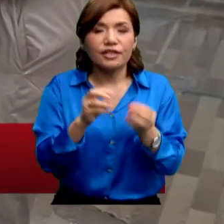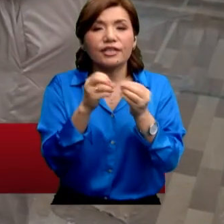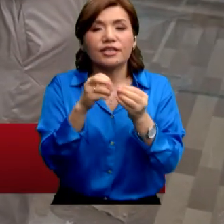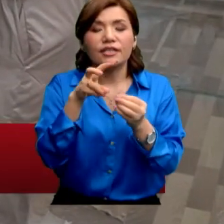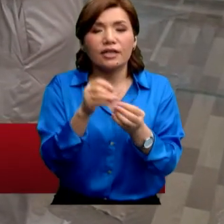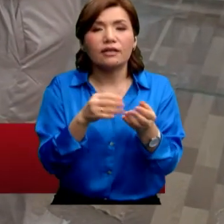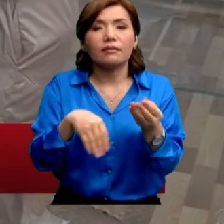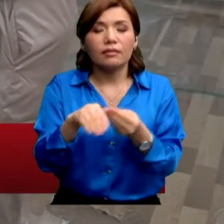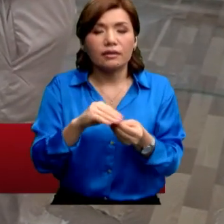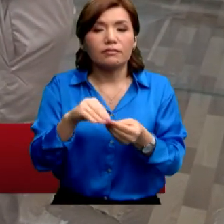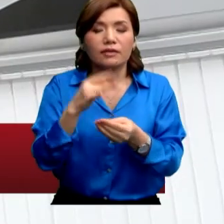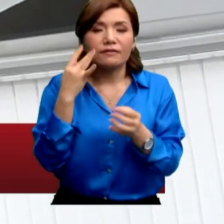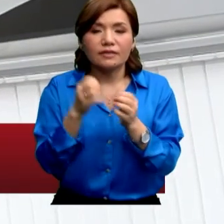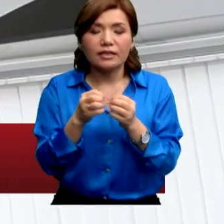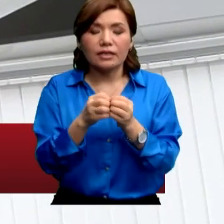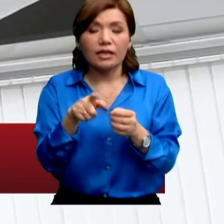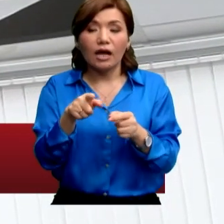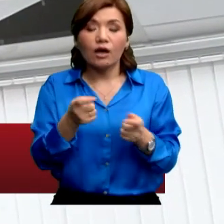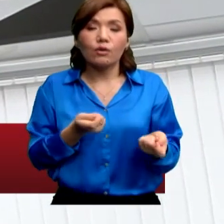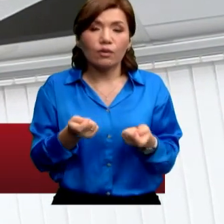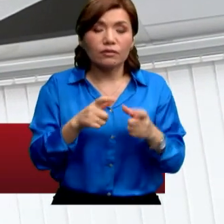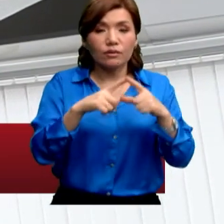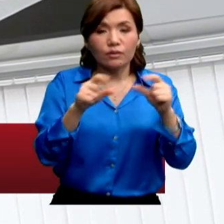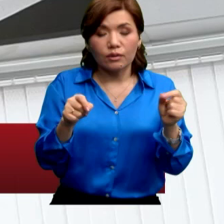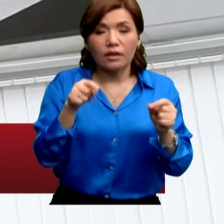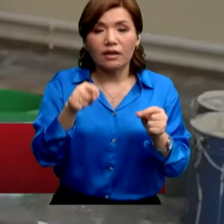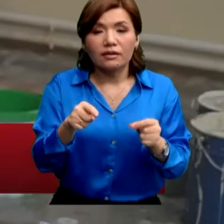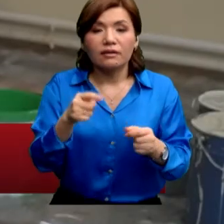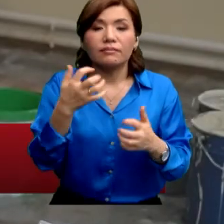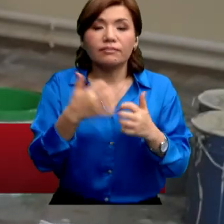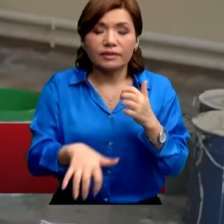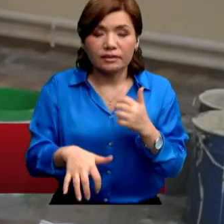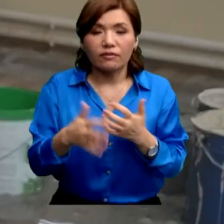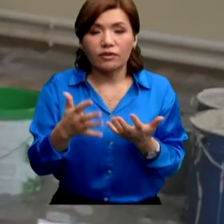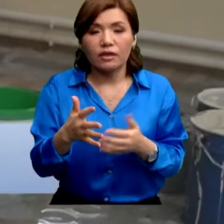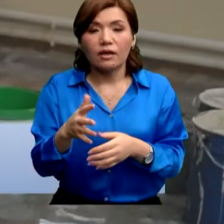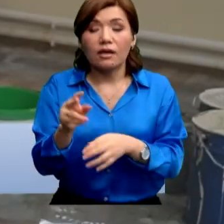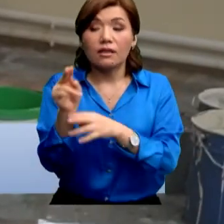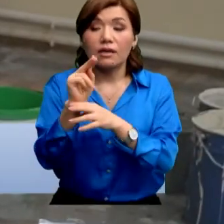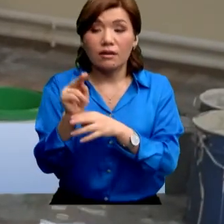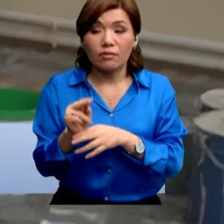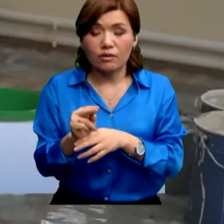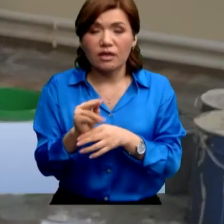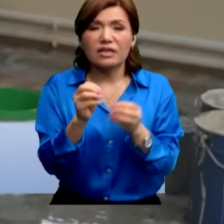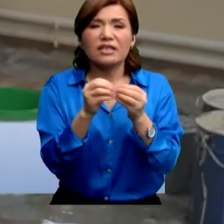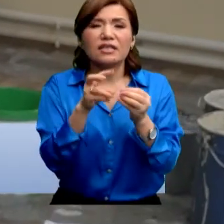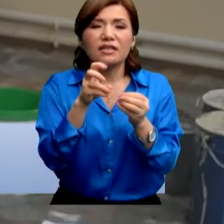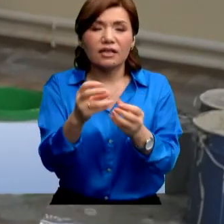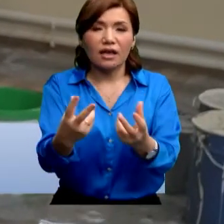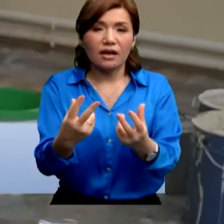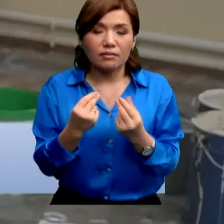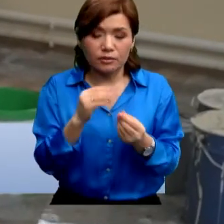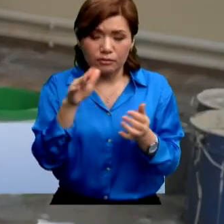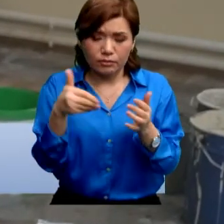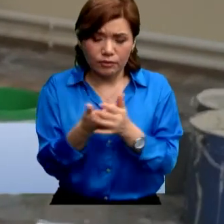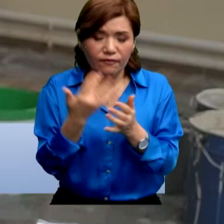лет. Родители возмущены бездействием руководства учебного заведения. Ремонт нам обещают уже тоже на протяжении 10 лет, однако все